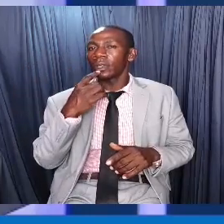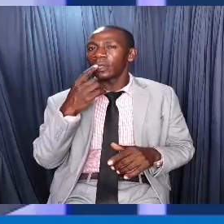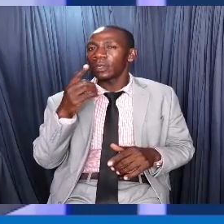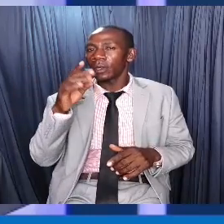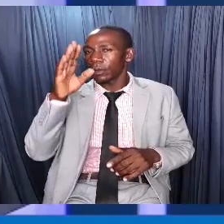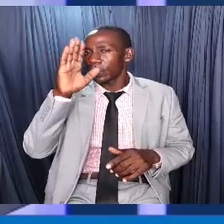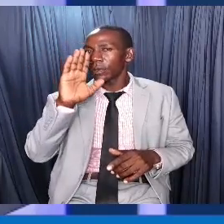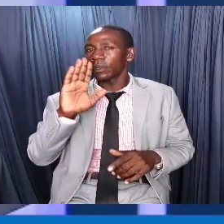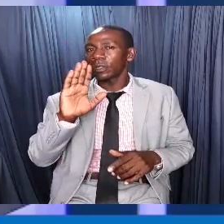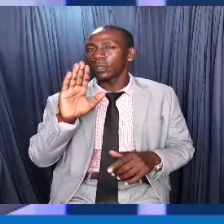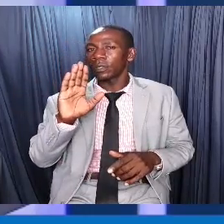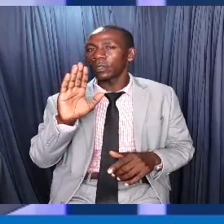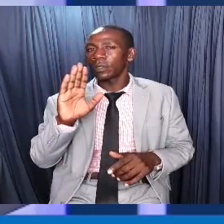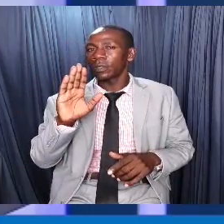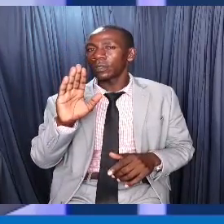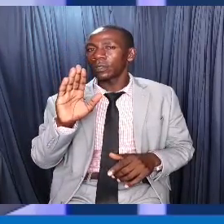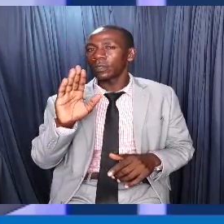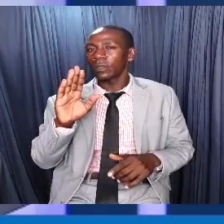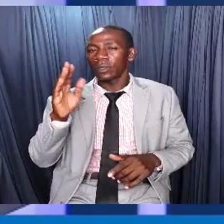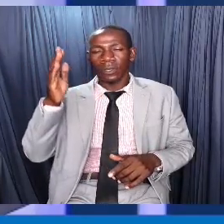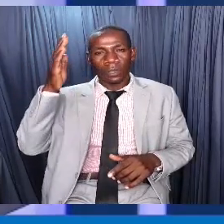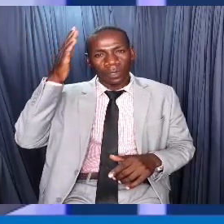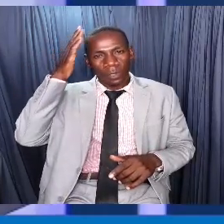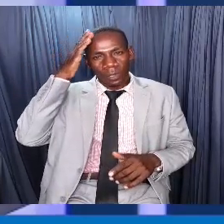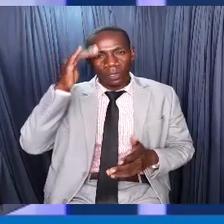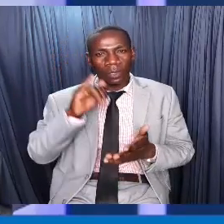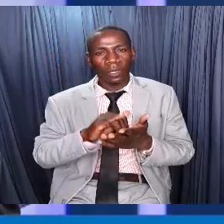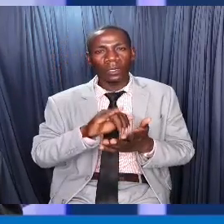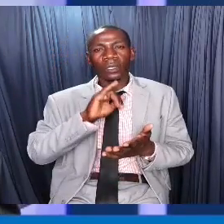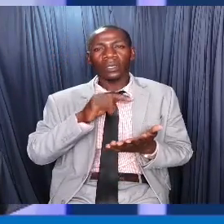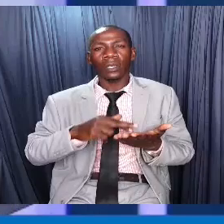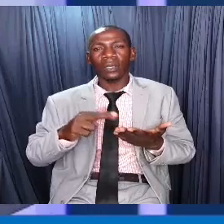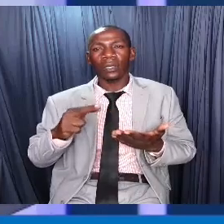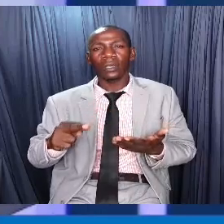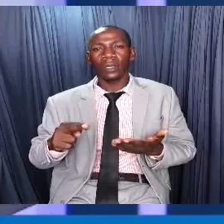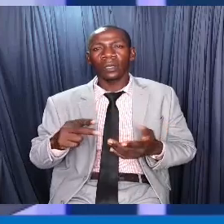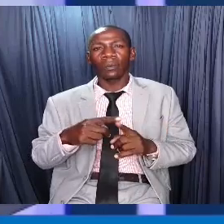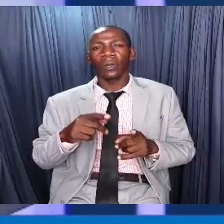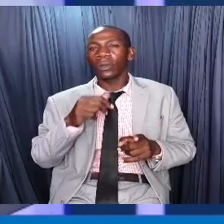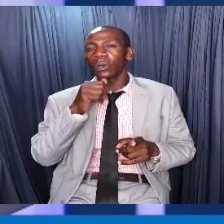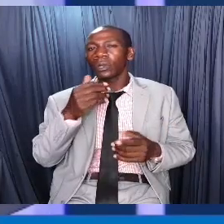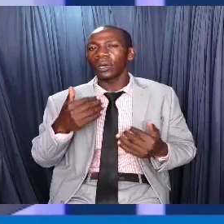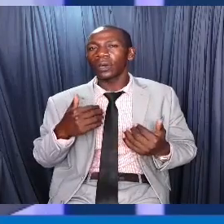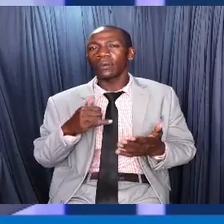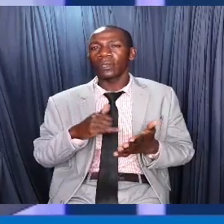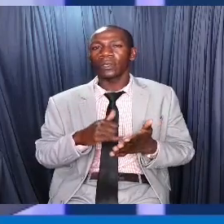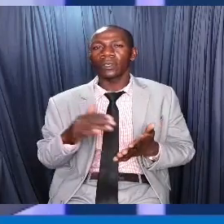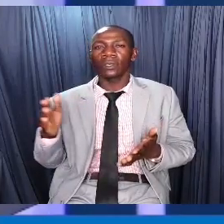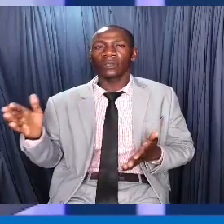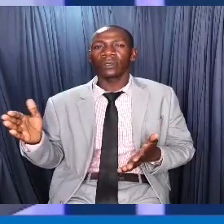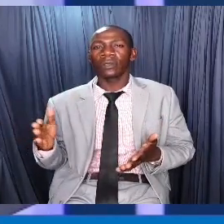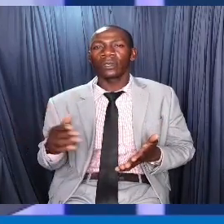Mungu. Telling God. Ajue yeye ana haki. To know his righteous. Lakini huyo hana. But one else is not